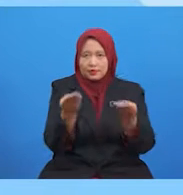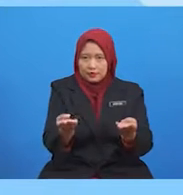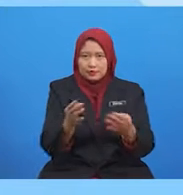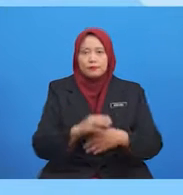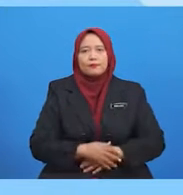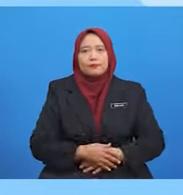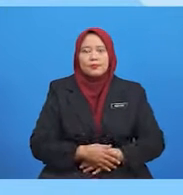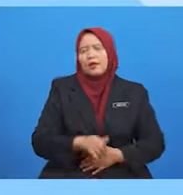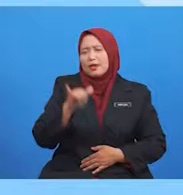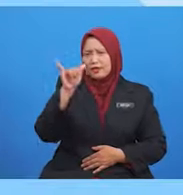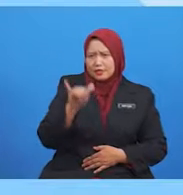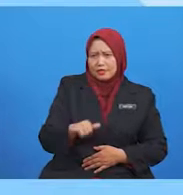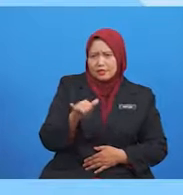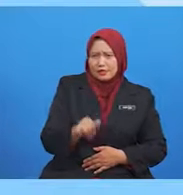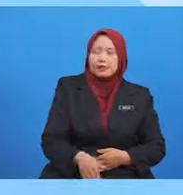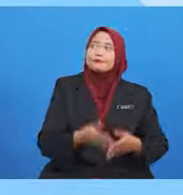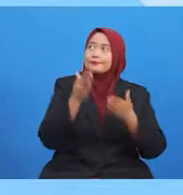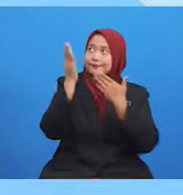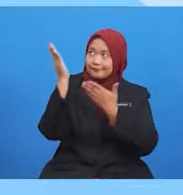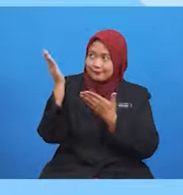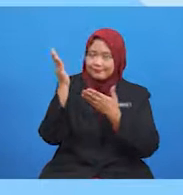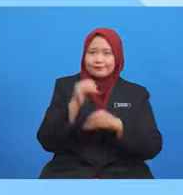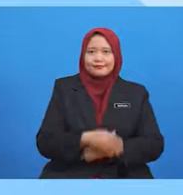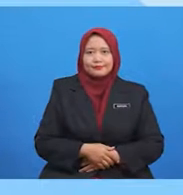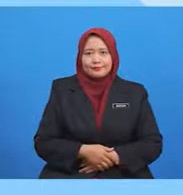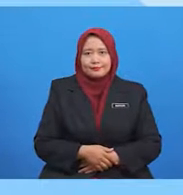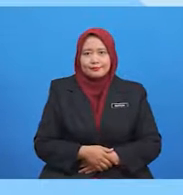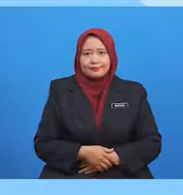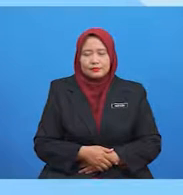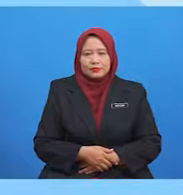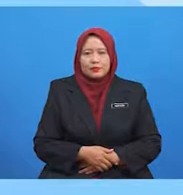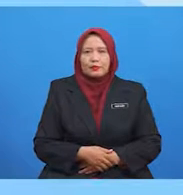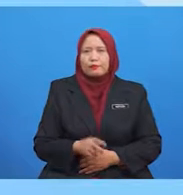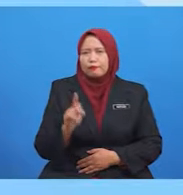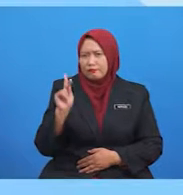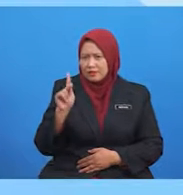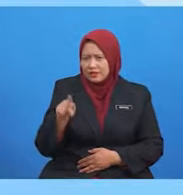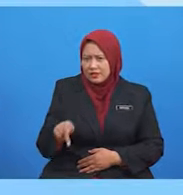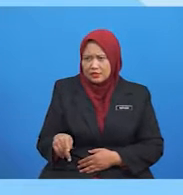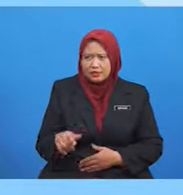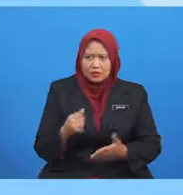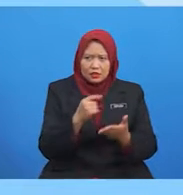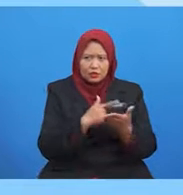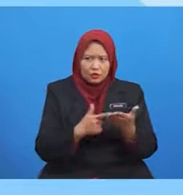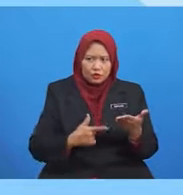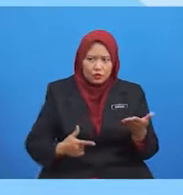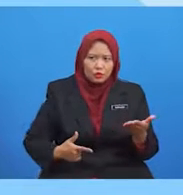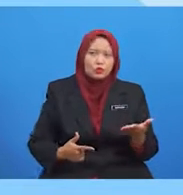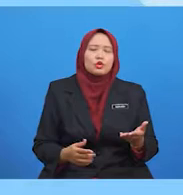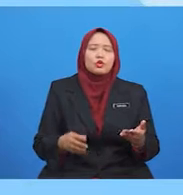Ya, seperti ini ya, murid-murid sekalian. Pastikan murid-murid melukis graf dengan menggunakan